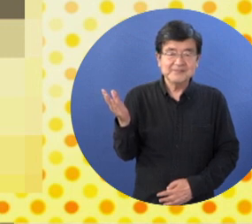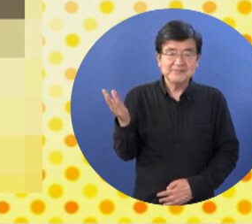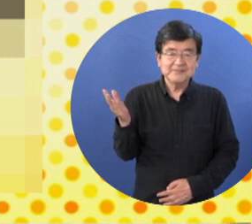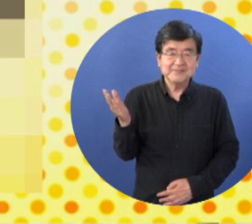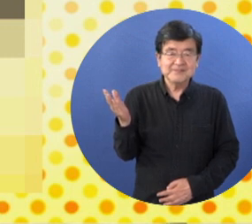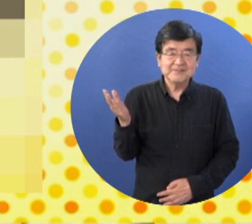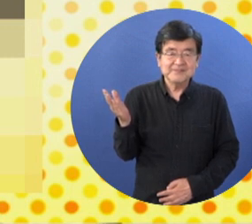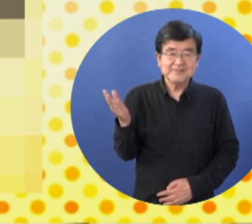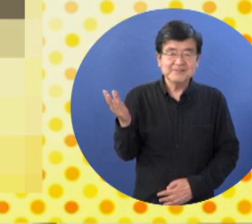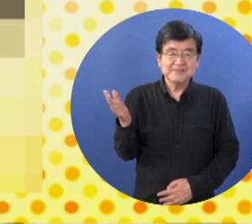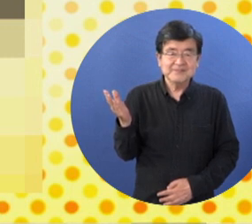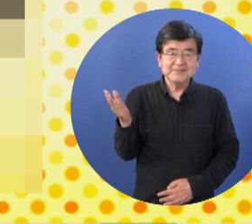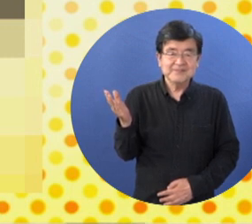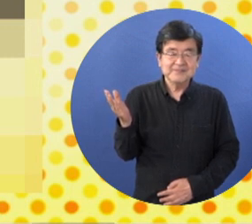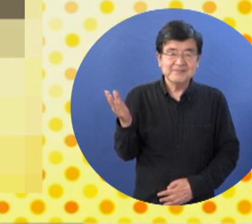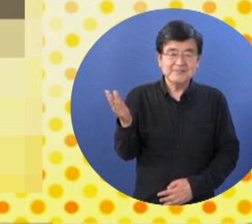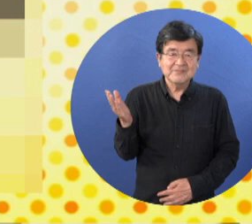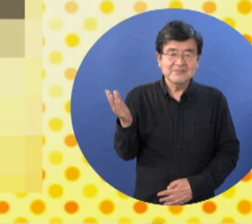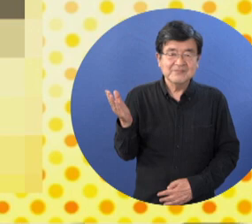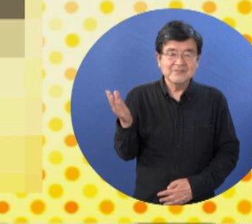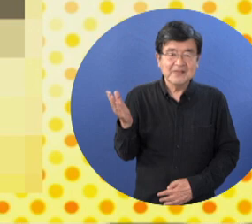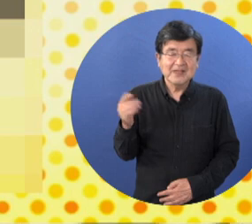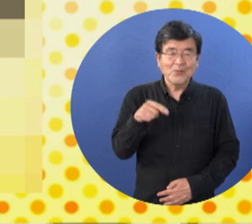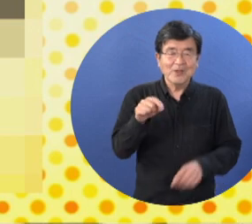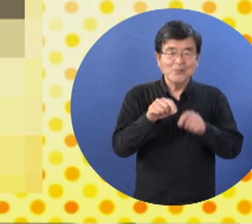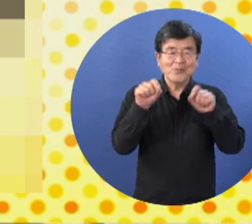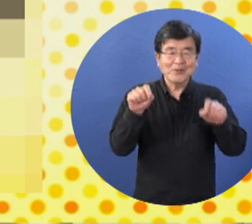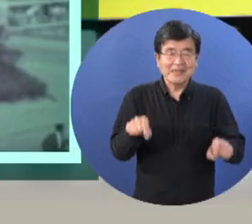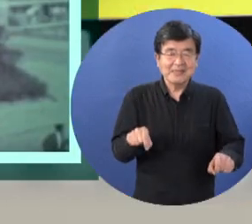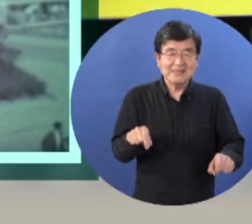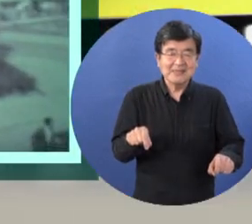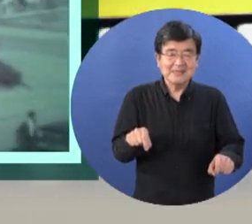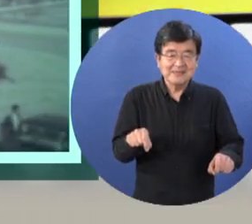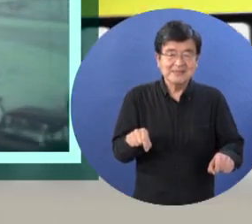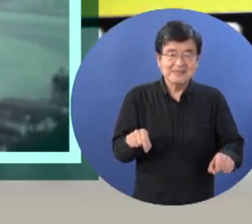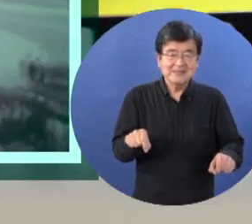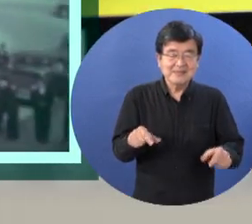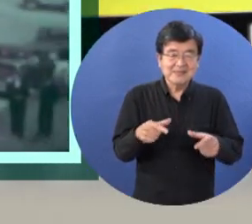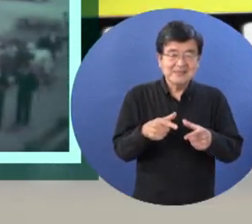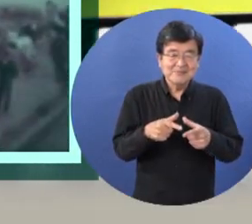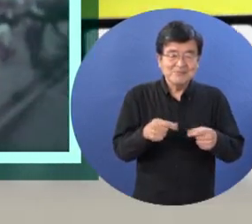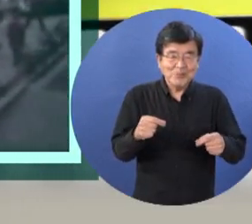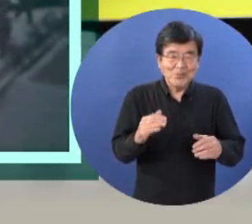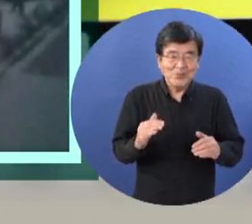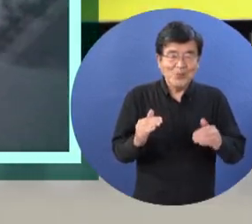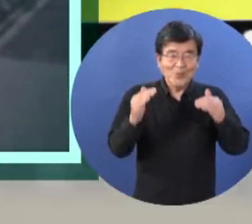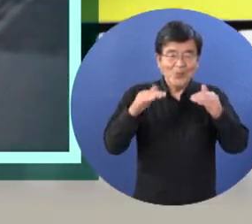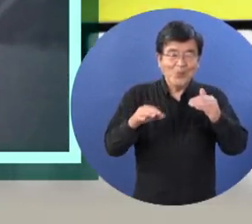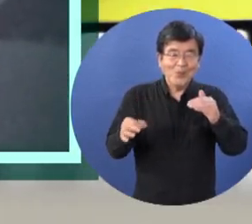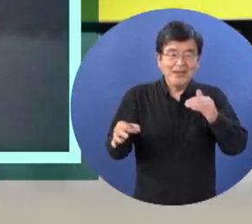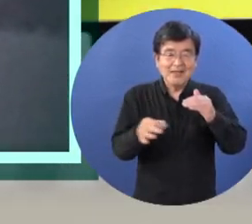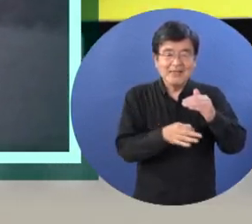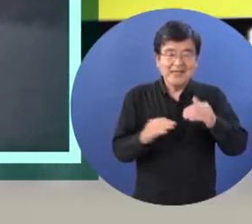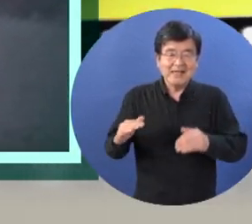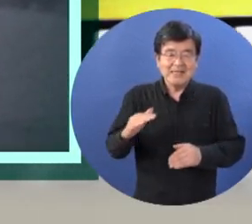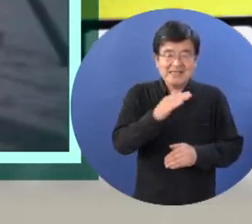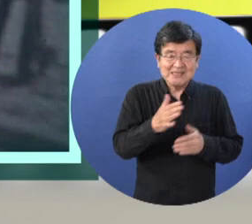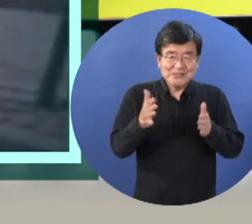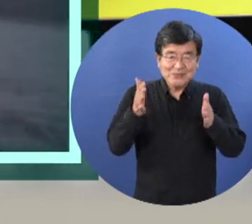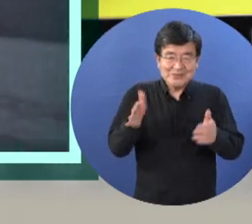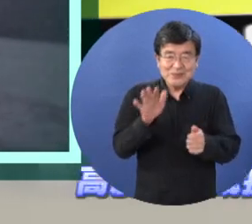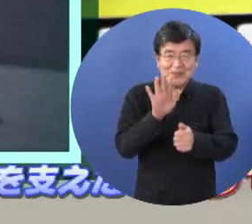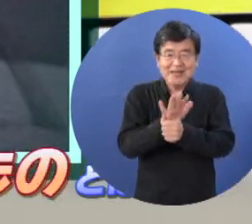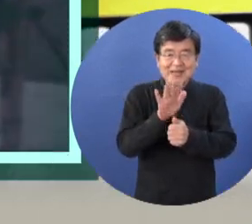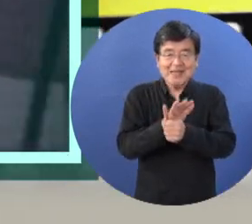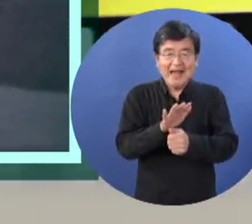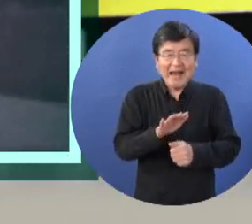なんですが、いきなりですがここで問題。 え、映像見てからじゃないの。 この年日本の高